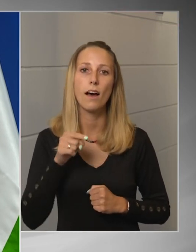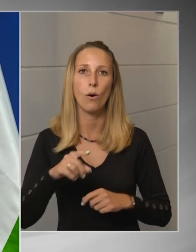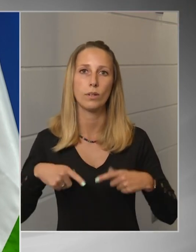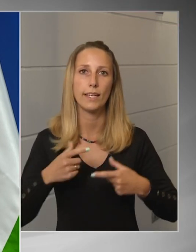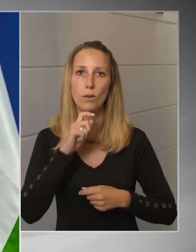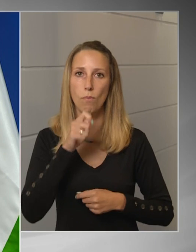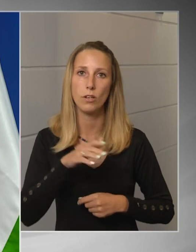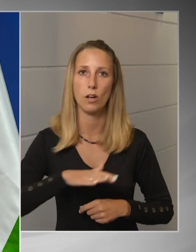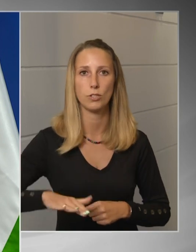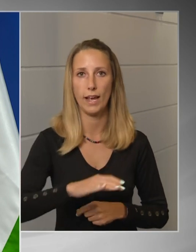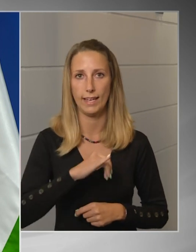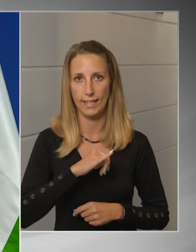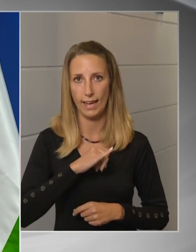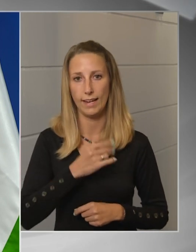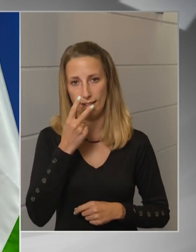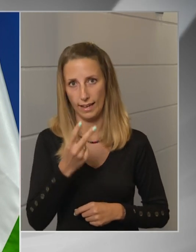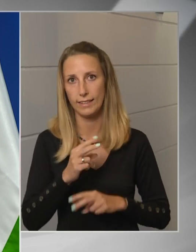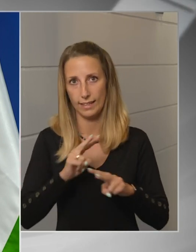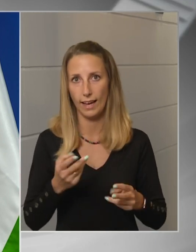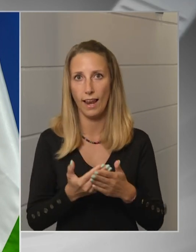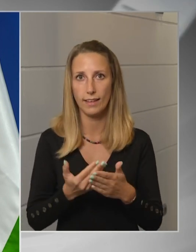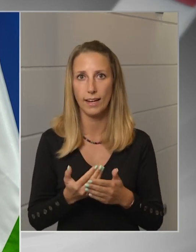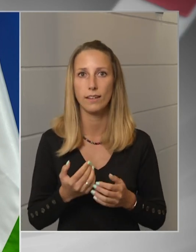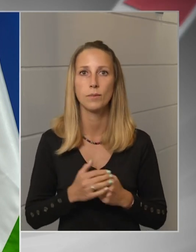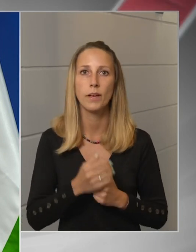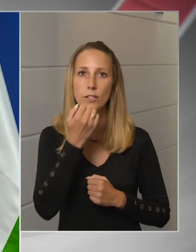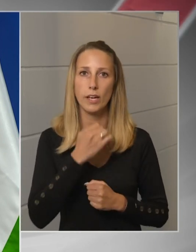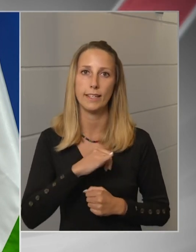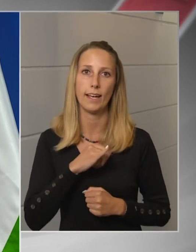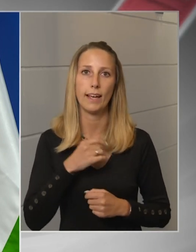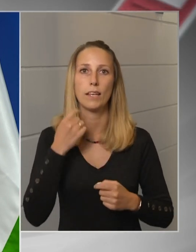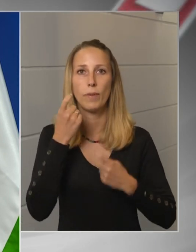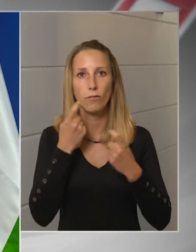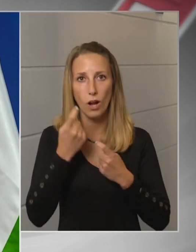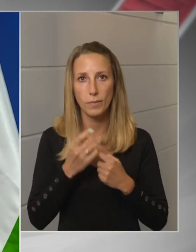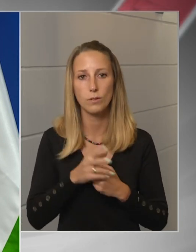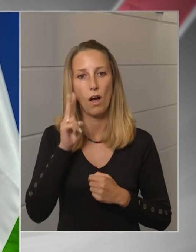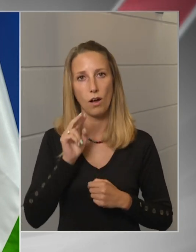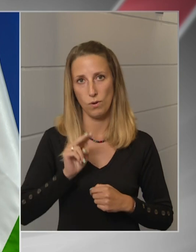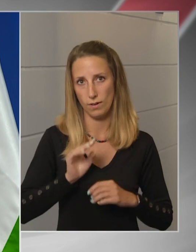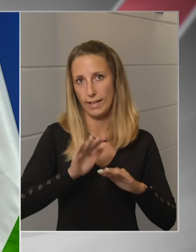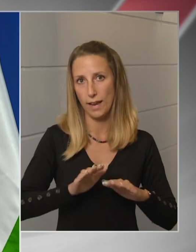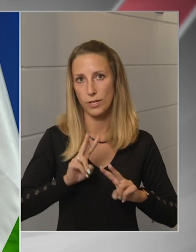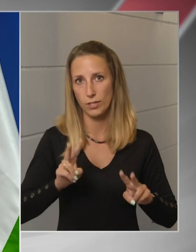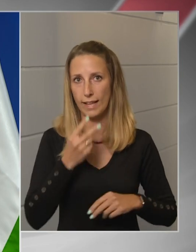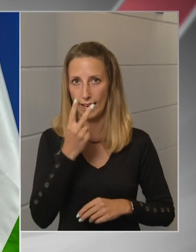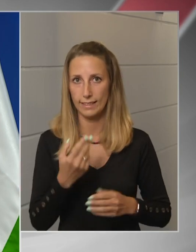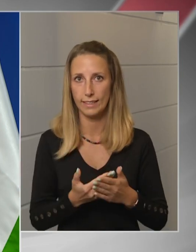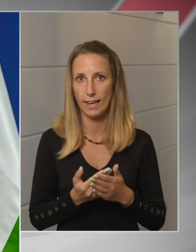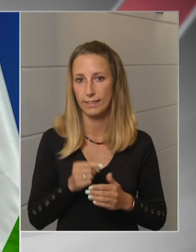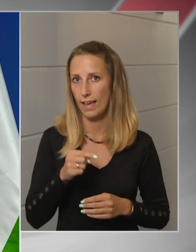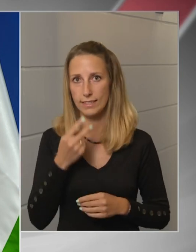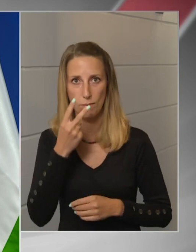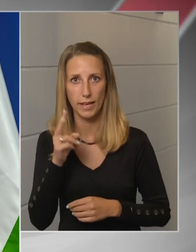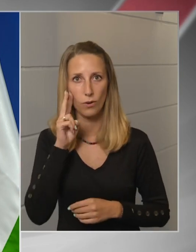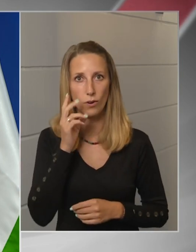élő magyarság érdekeire is tekintettel kell, hogy legyenek, vagy amikor saját érdekeinket megfogalmazzuk, akkor rájuk is tekintettel kell lennünk. Ezt nem látjuk